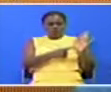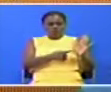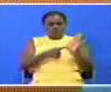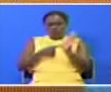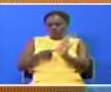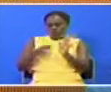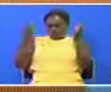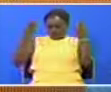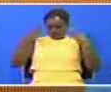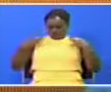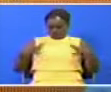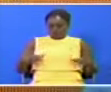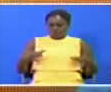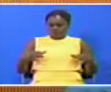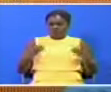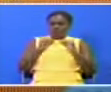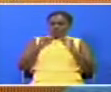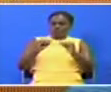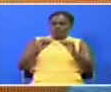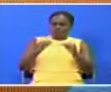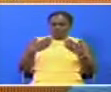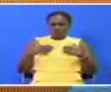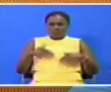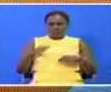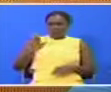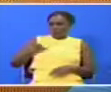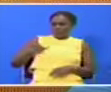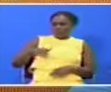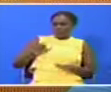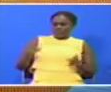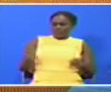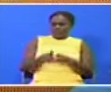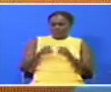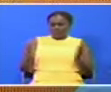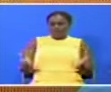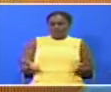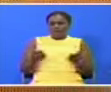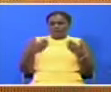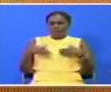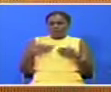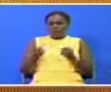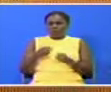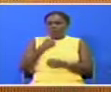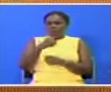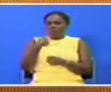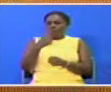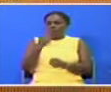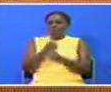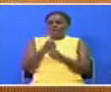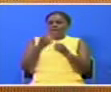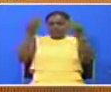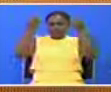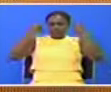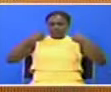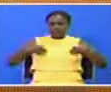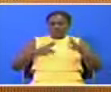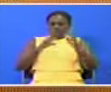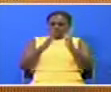ya Stara ili kuhamasisha Stara kwa wanawake na pia kuwainua wabunifu wa mavazi hayo. Mwanahabari wetu Rajabu